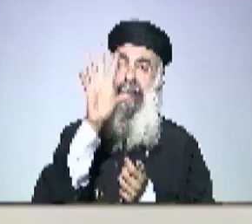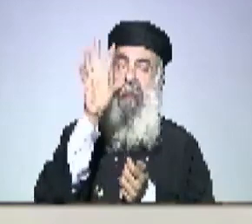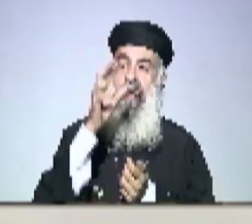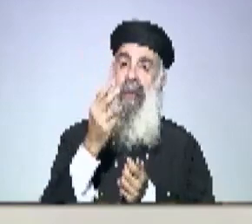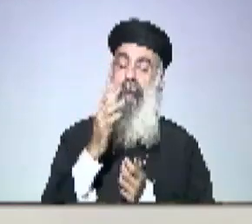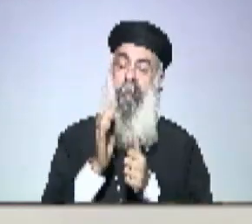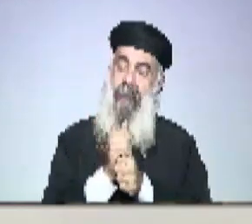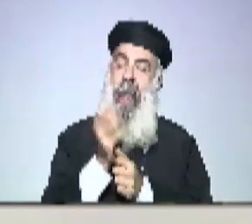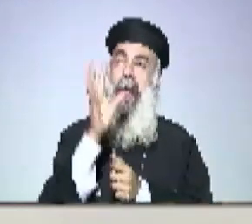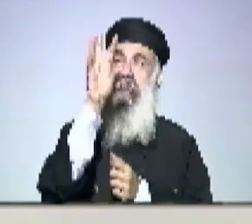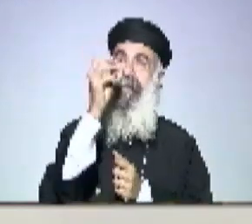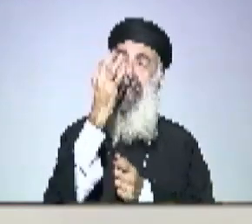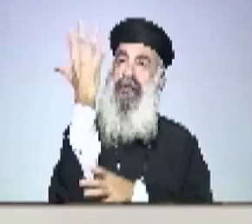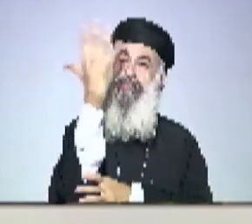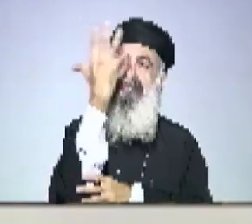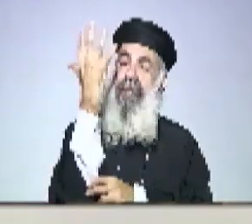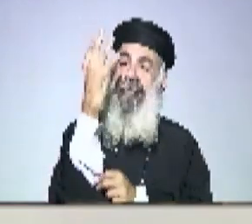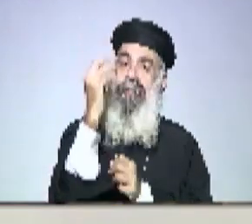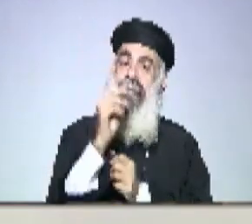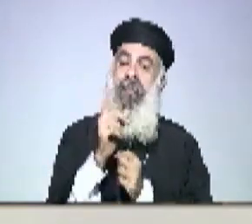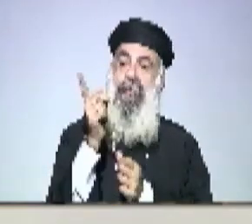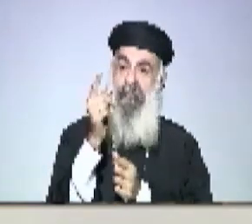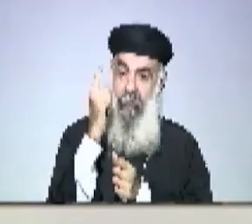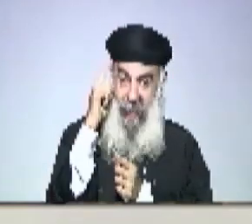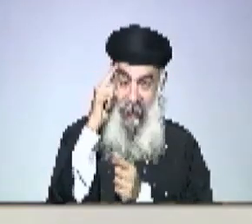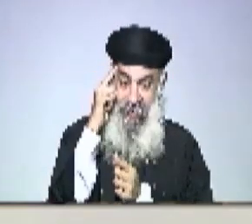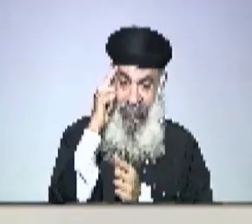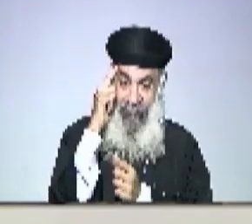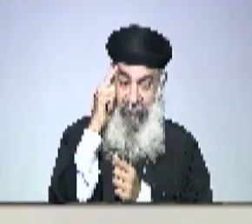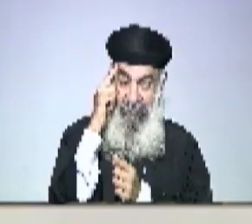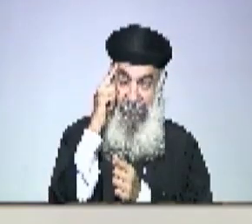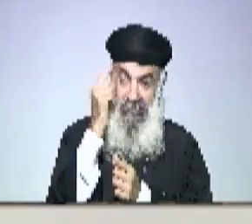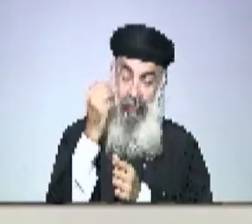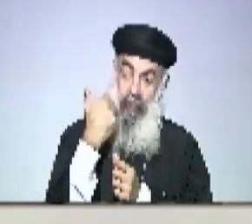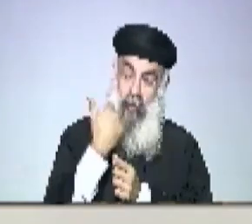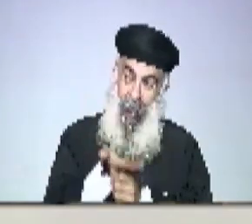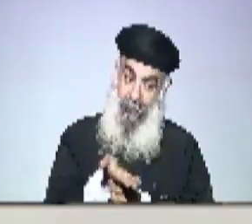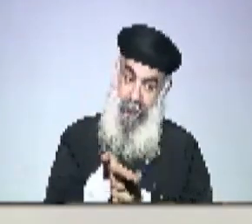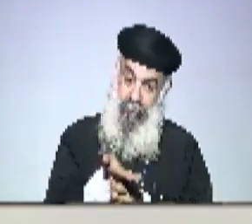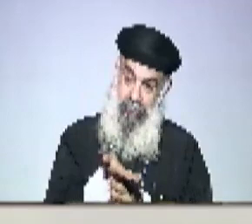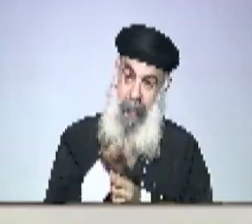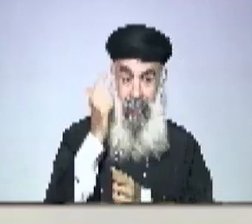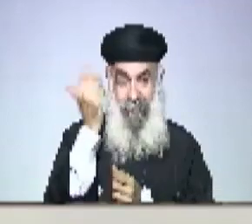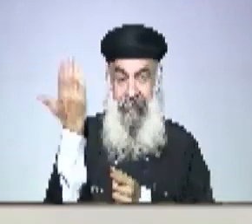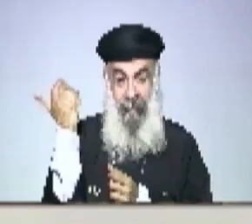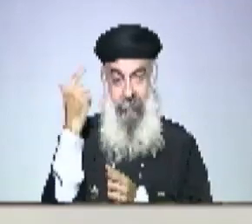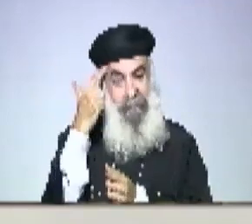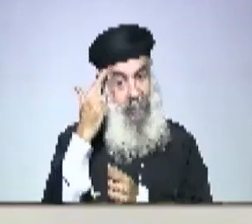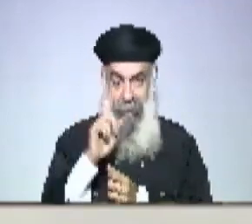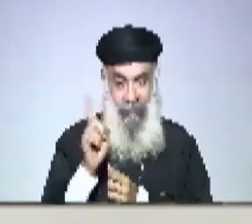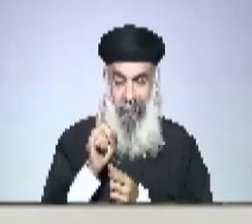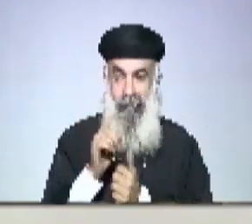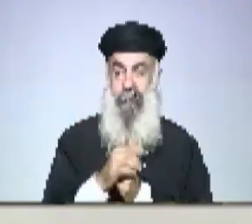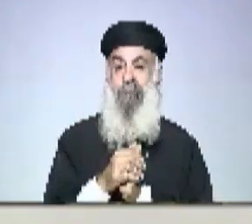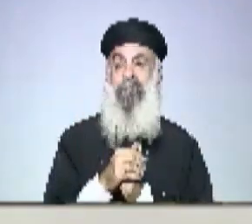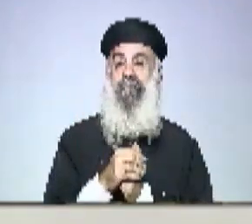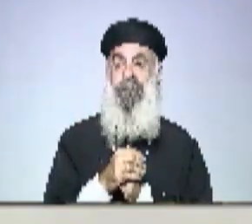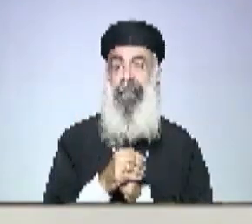شجره معرفه الخير والشر انهم بقى عارفين الشرب الشر وقبل كده ما كانش